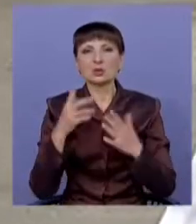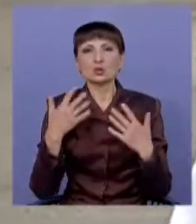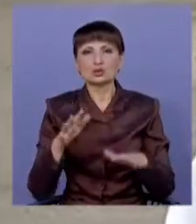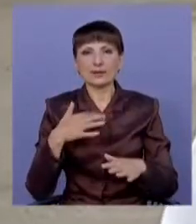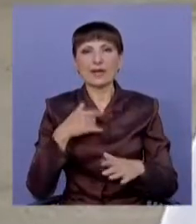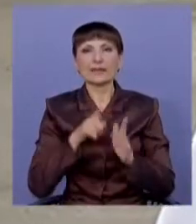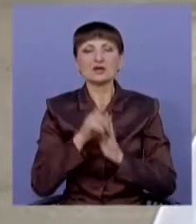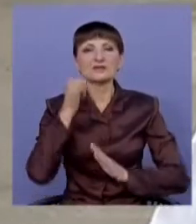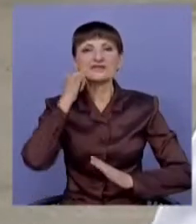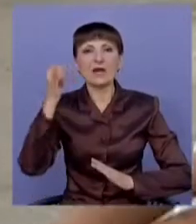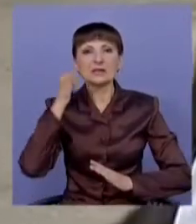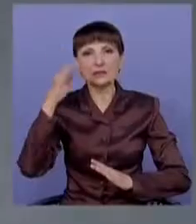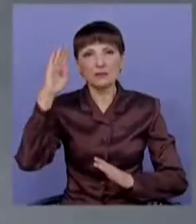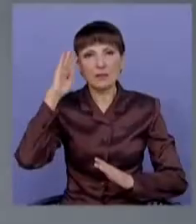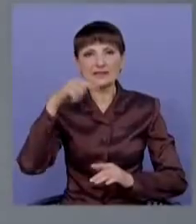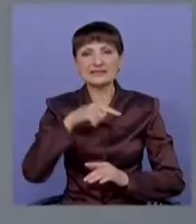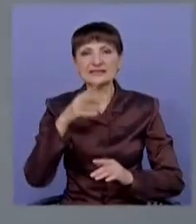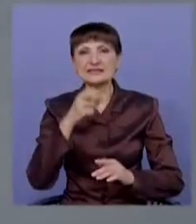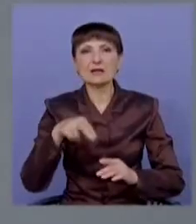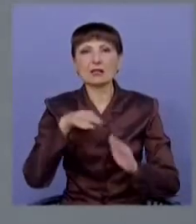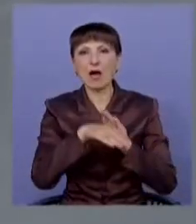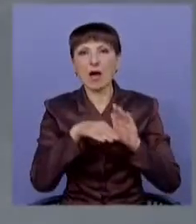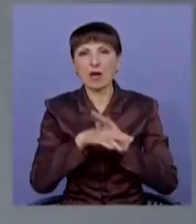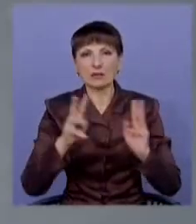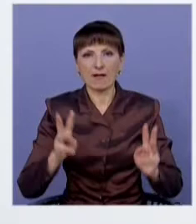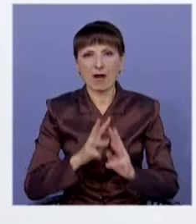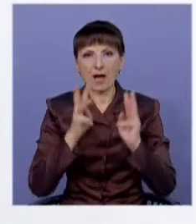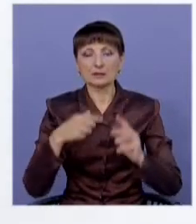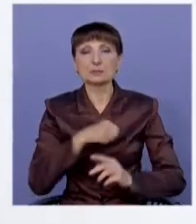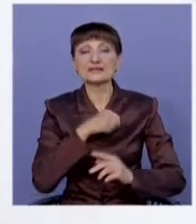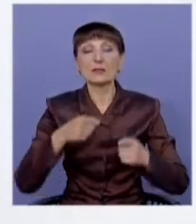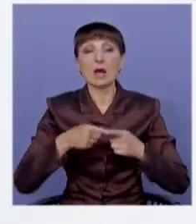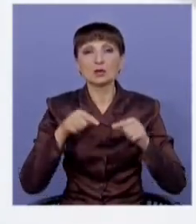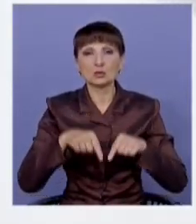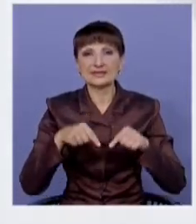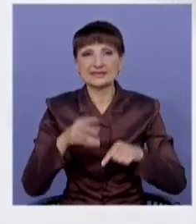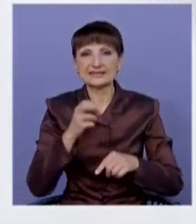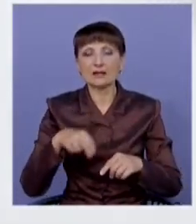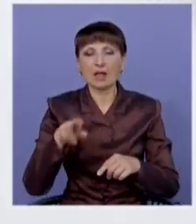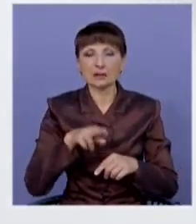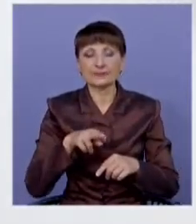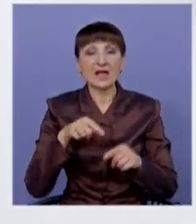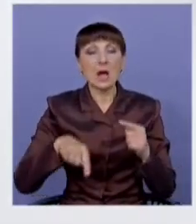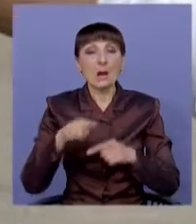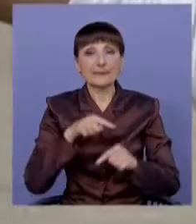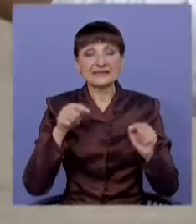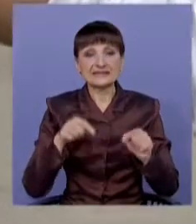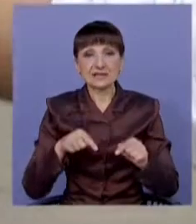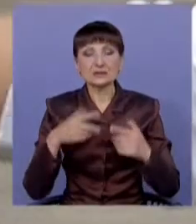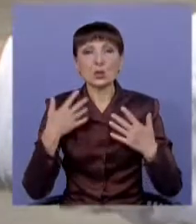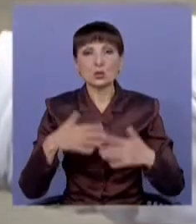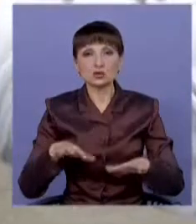Я начал звонить ребятам, то, что здесь склад горят. Потому что мы сами арендуем здесь склад. Мы здесь